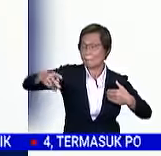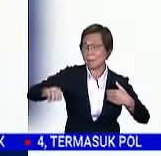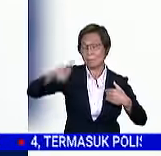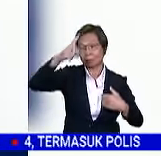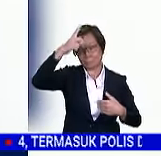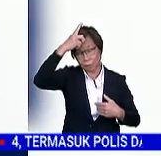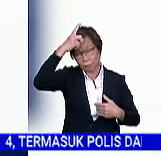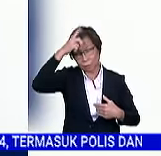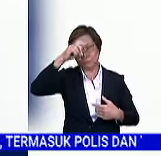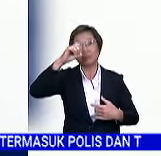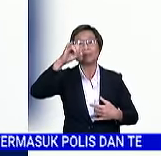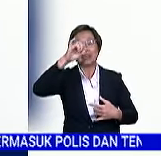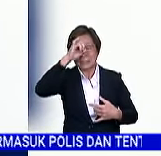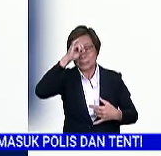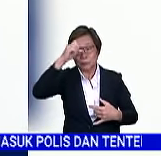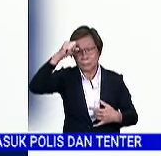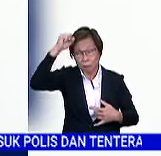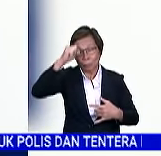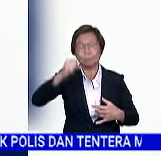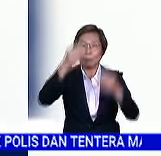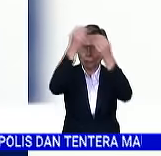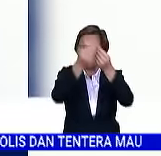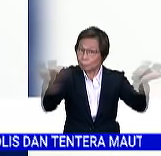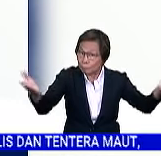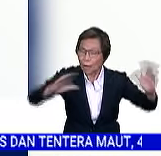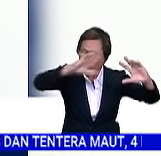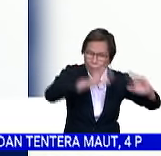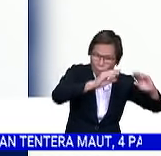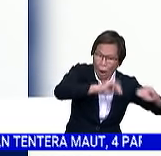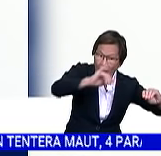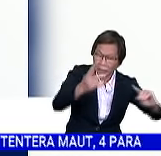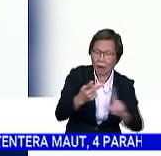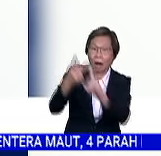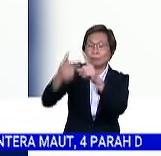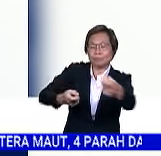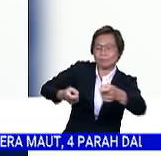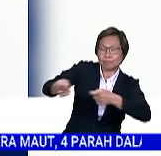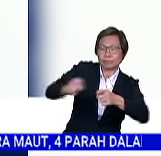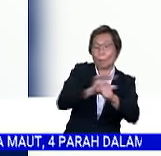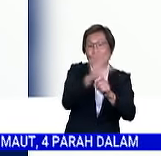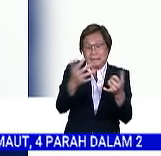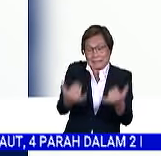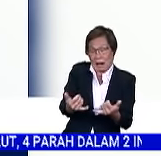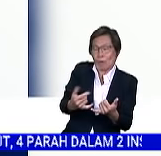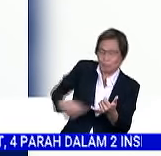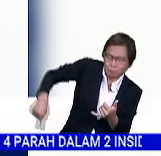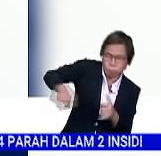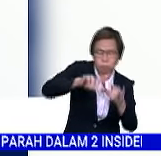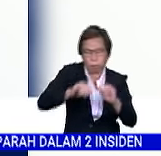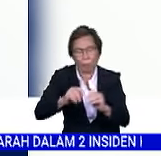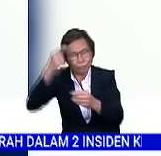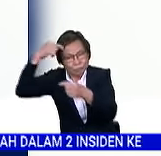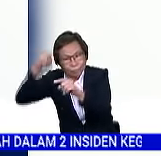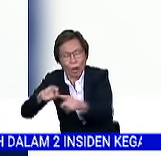Seri Ismail Sabri Yaakob dalam satu kenyataan memaklumkan mesyuarat jawatankuasa khas pengurusan pandemik hari ini bersetuju